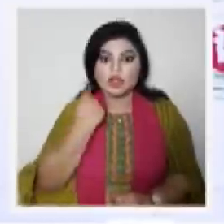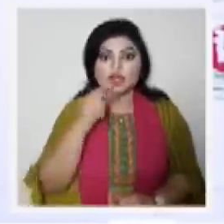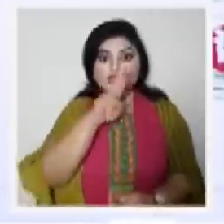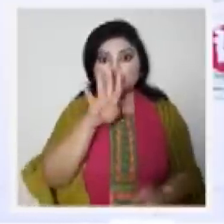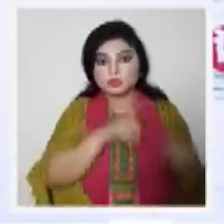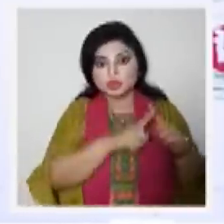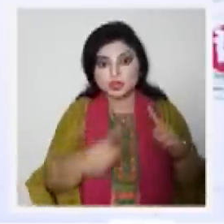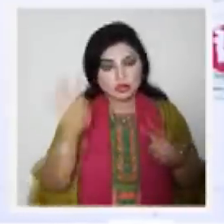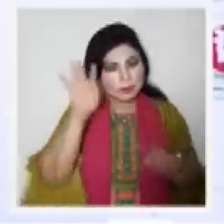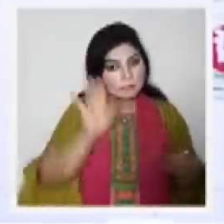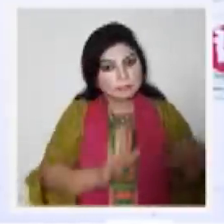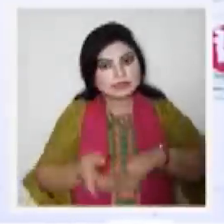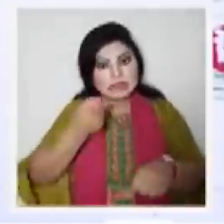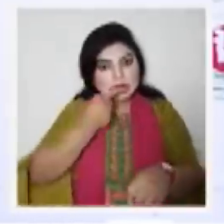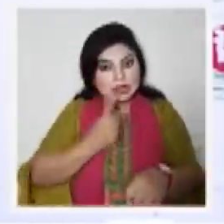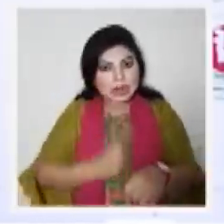45.44%।